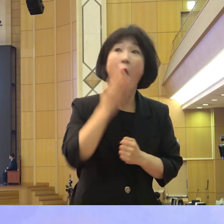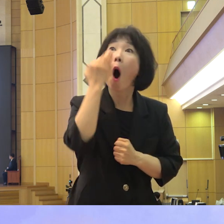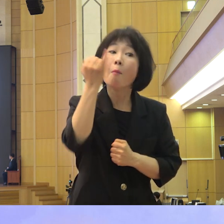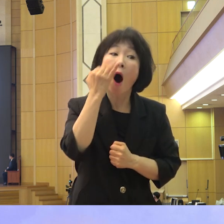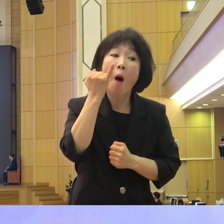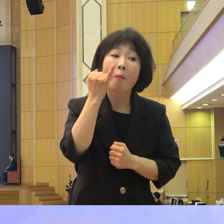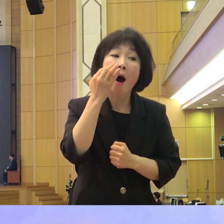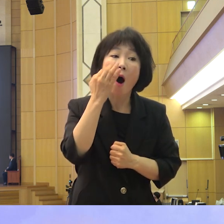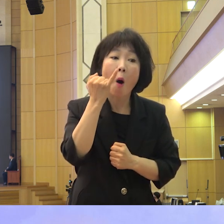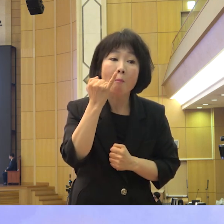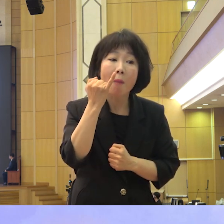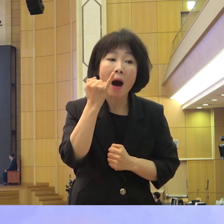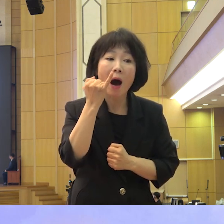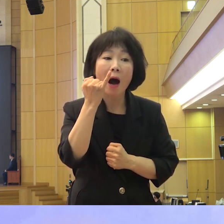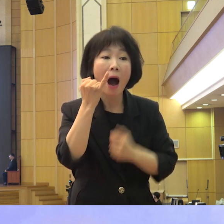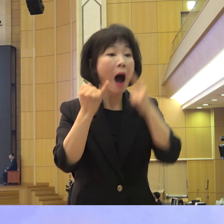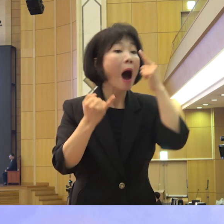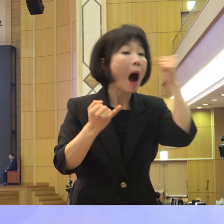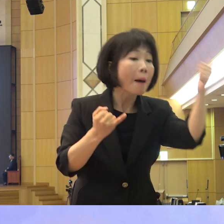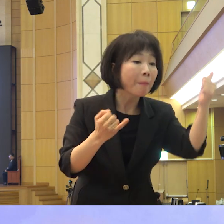엄마 아빠 영아 저